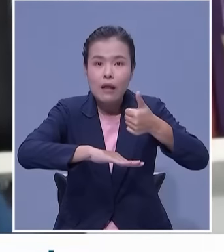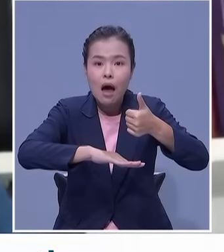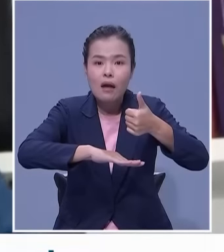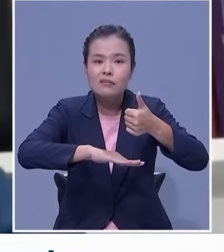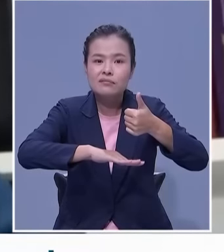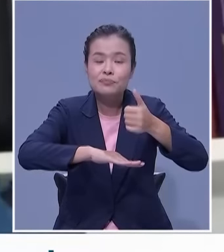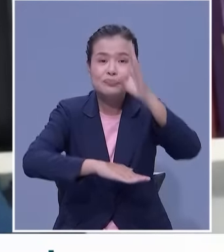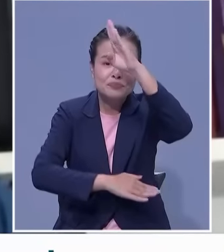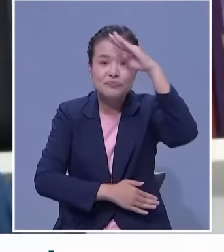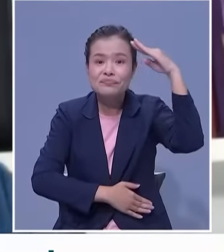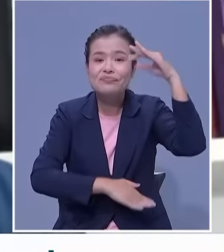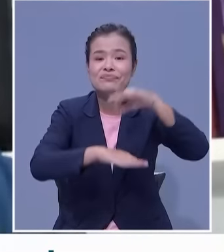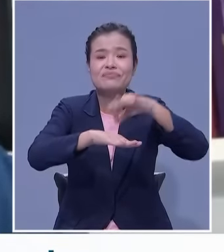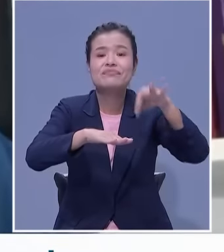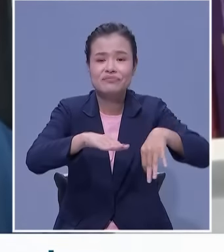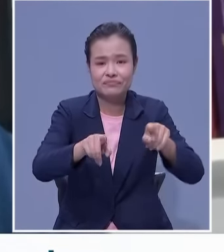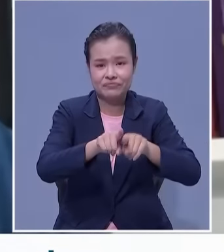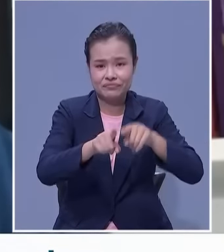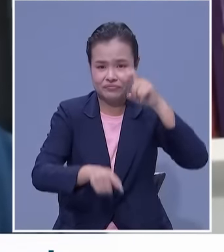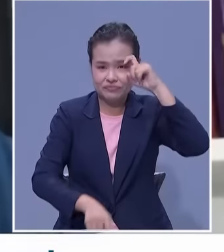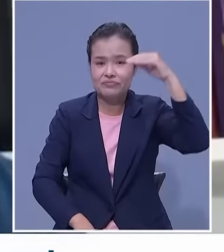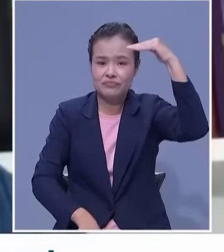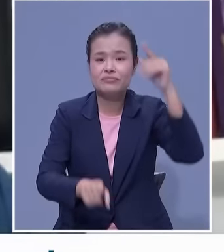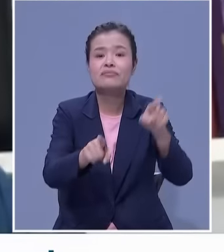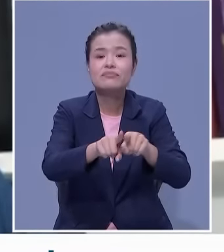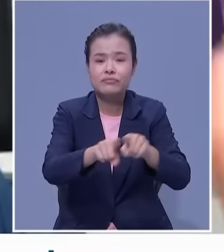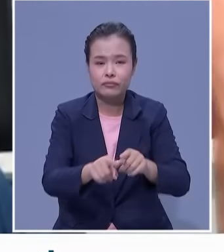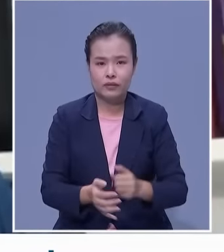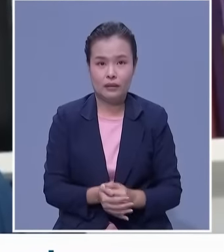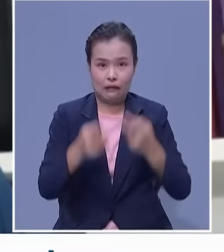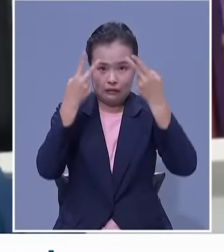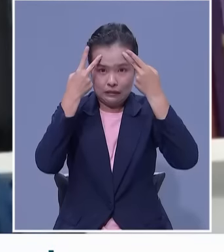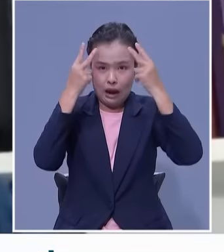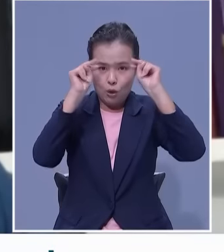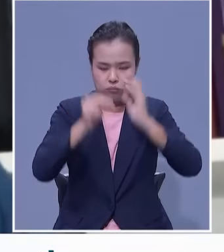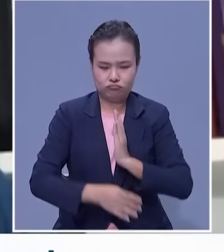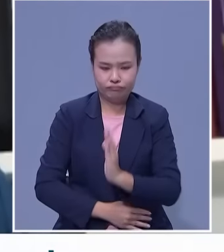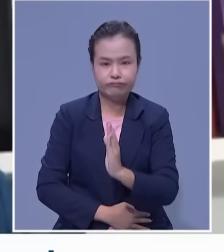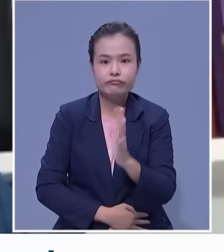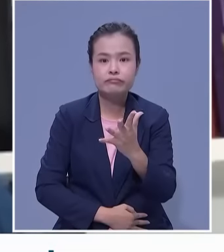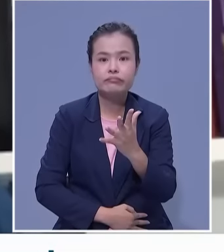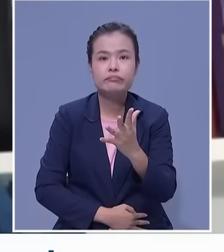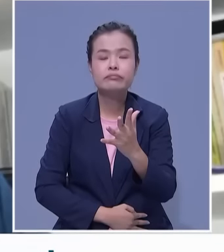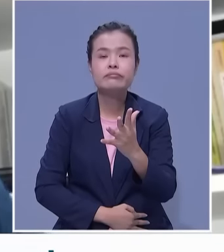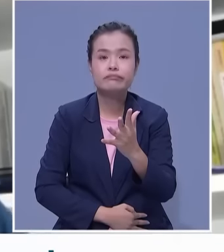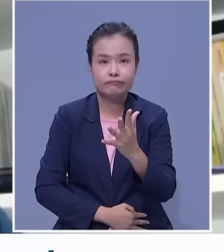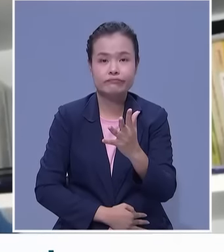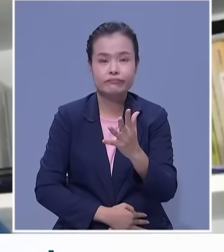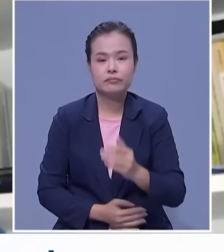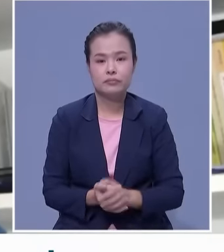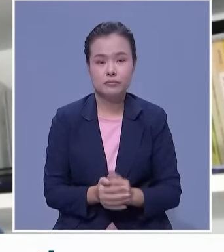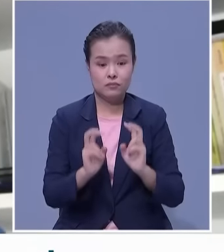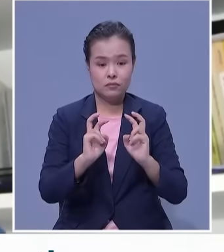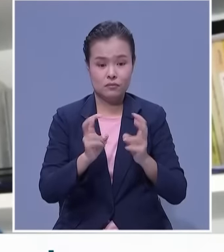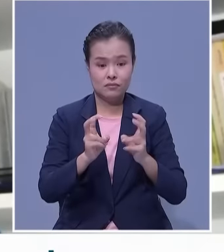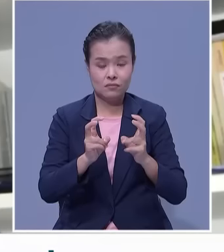อุ้งอิงก็ตกเก้าอี้เหมือนเศรษฐาเพราะอะไรถือว่านายกยกเนี่ยไม่ซื่อสัตย์สุจริตเป็นที่ประจักษ์คดี